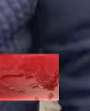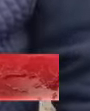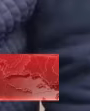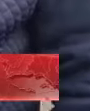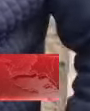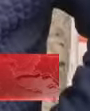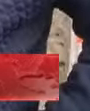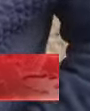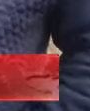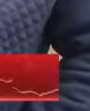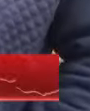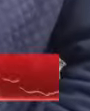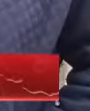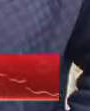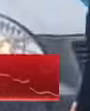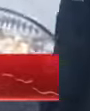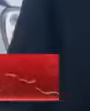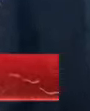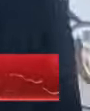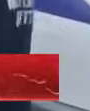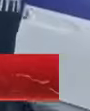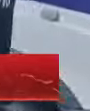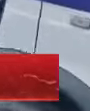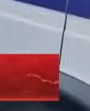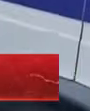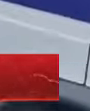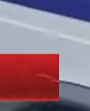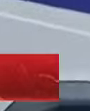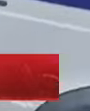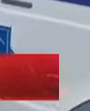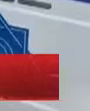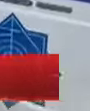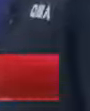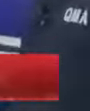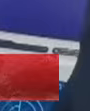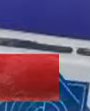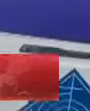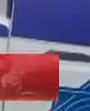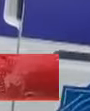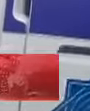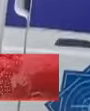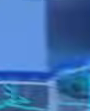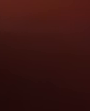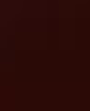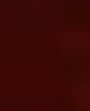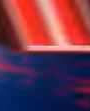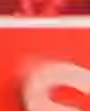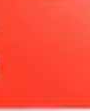больнице нахожусь. Уже 12 дней. Как преступников помогли вывести на чистую воду социальные сети?